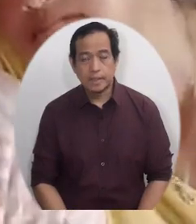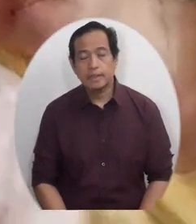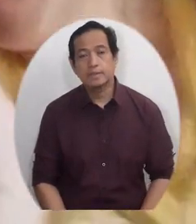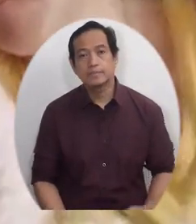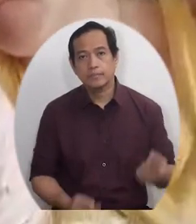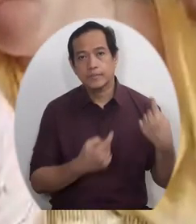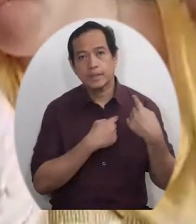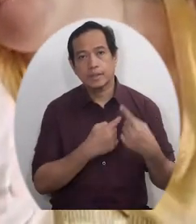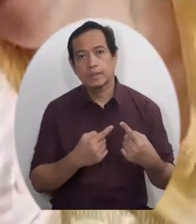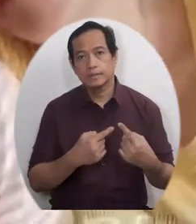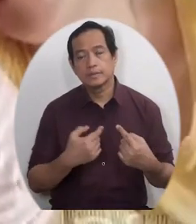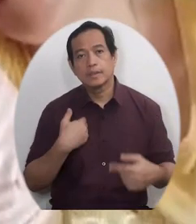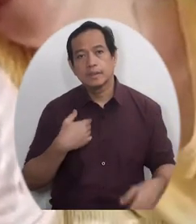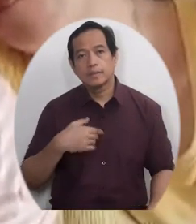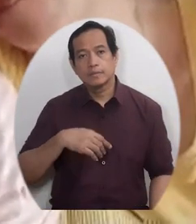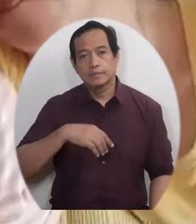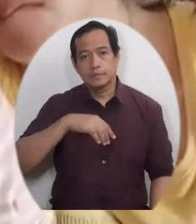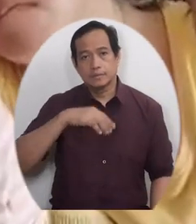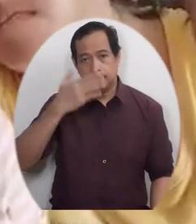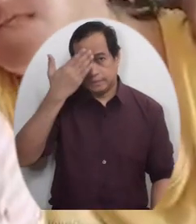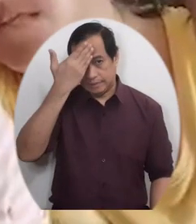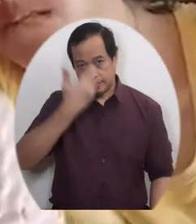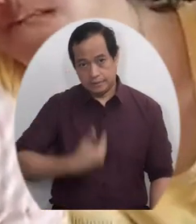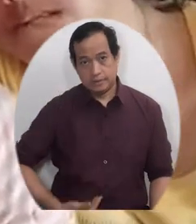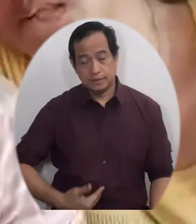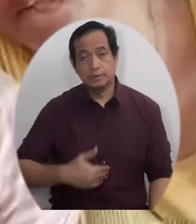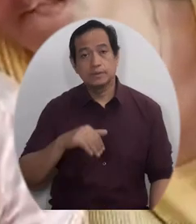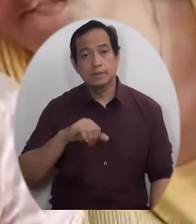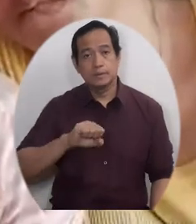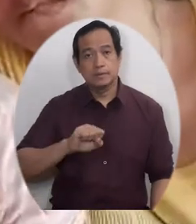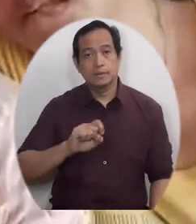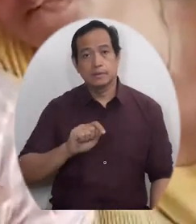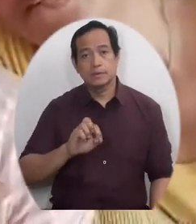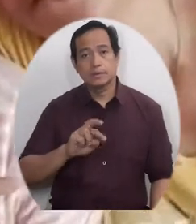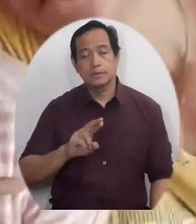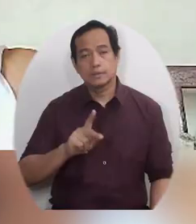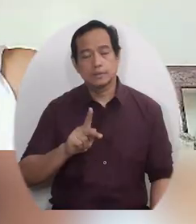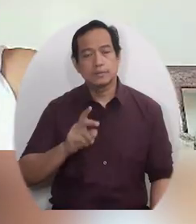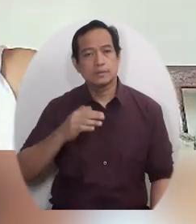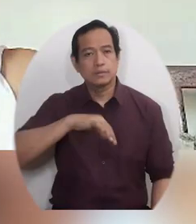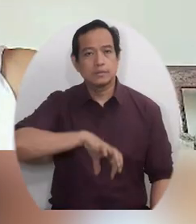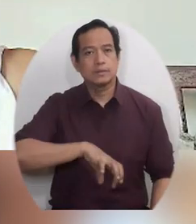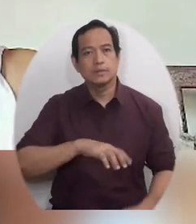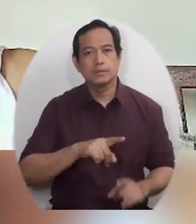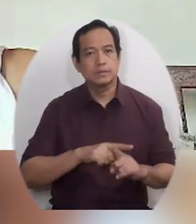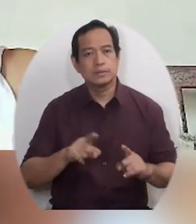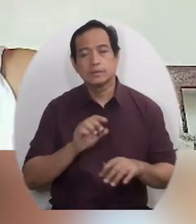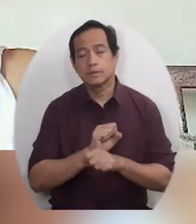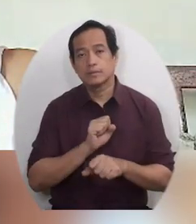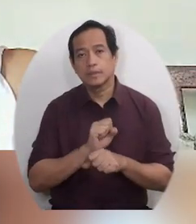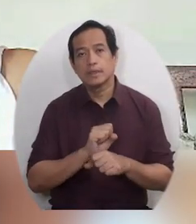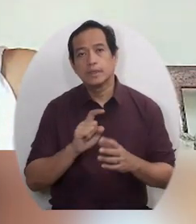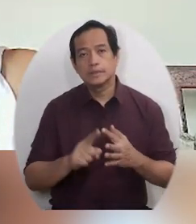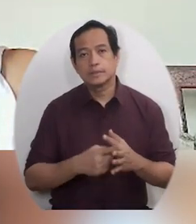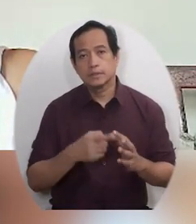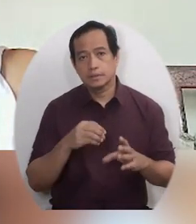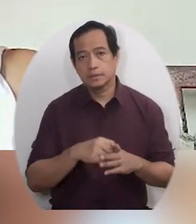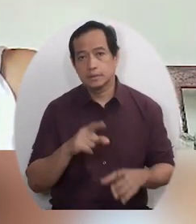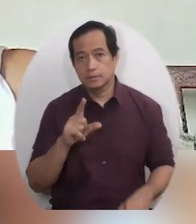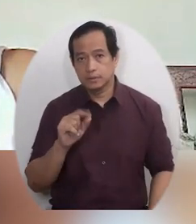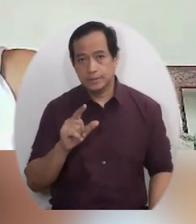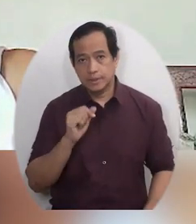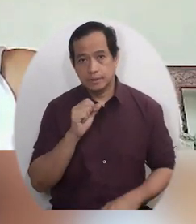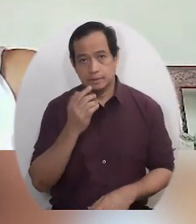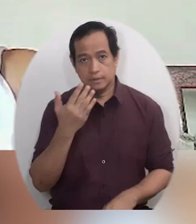Simula po nung na-stroke siya, hindi na po siya nakapagtrabaho. Nagsimula yung stroke ni Mama noong